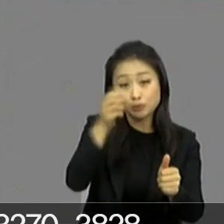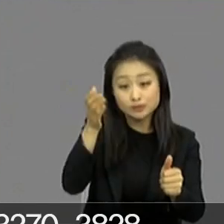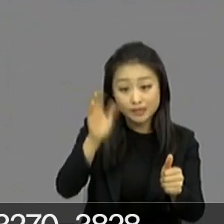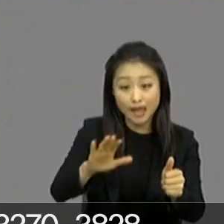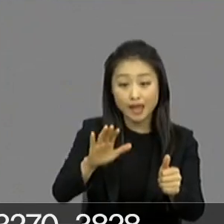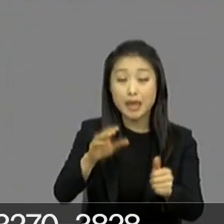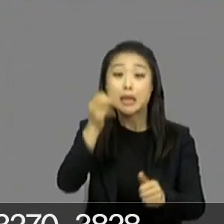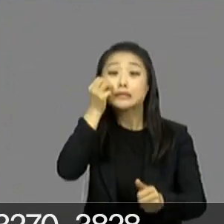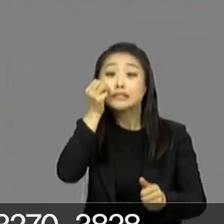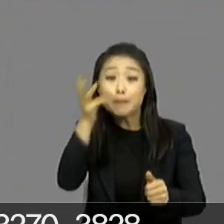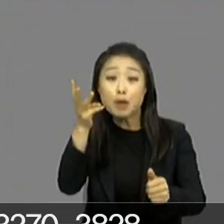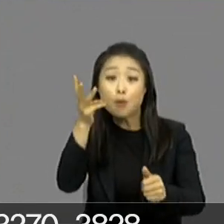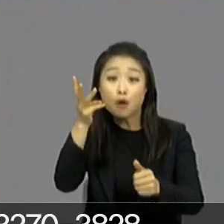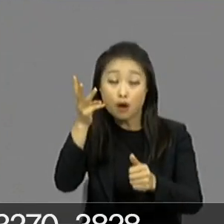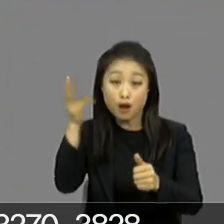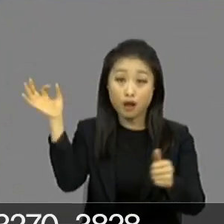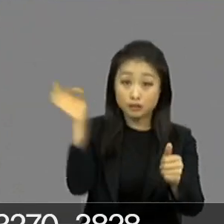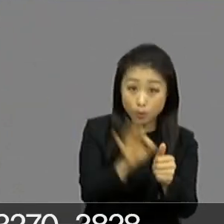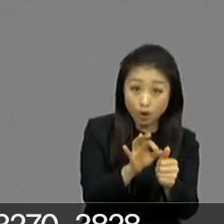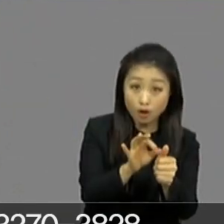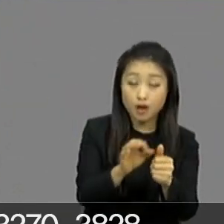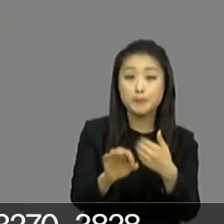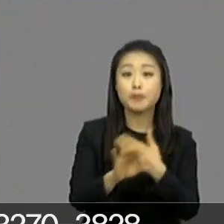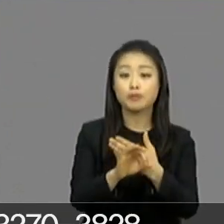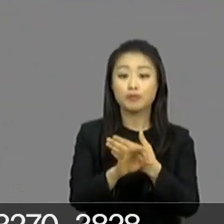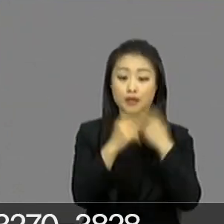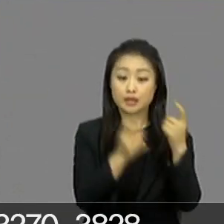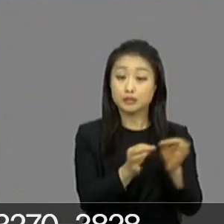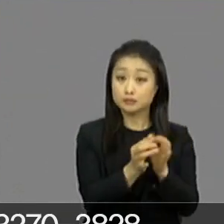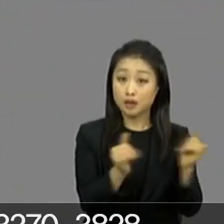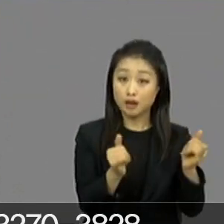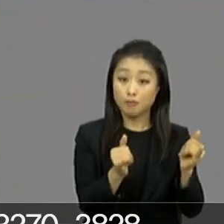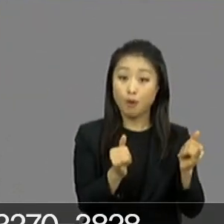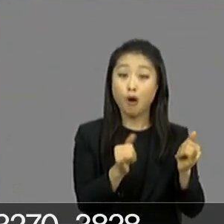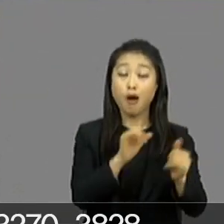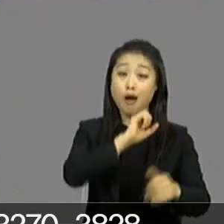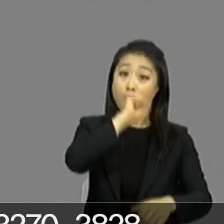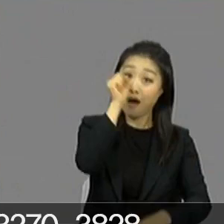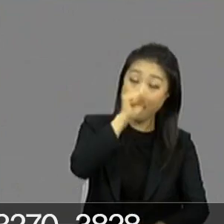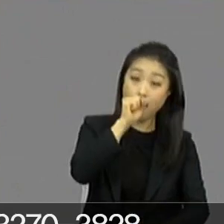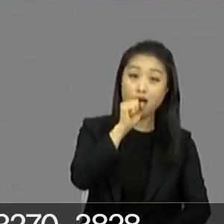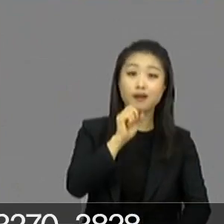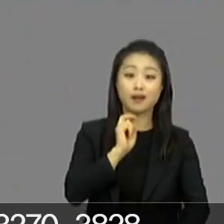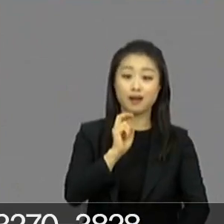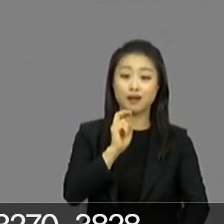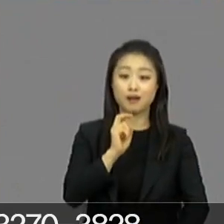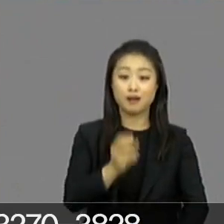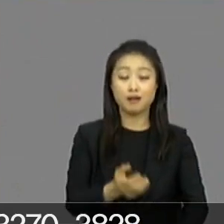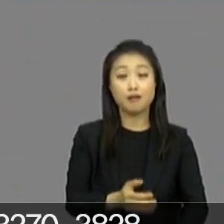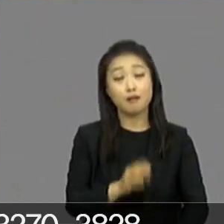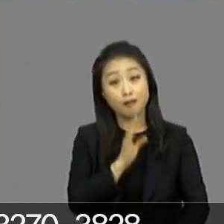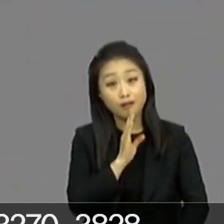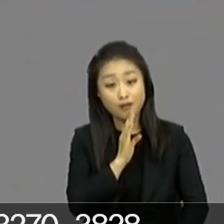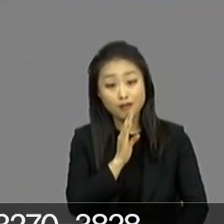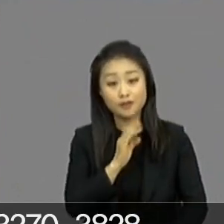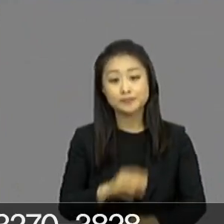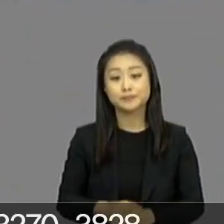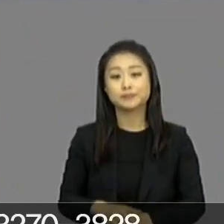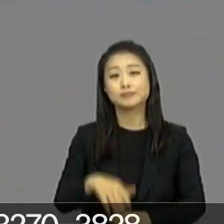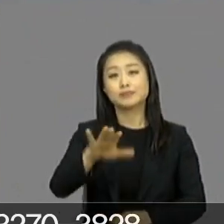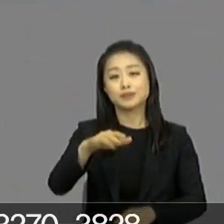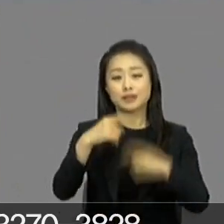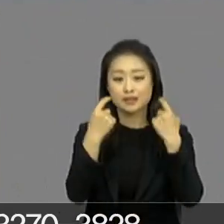원을 성결을 만약 준다 고 얘기할 것 같은걸 소 성공이 안 좋아 하시 겠습니까 이게 다 용기가 되는 거죠 소설로